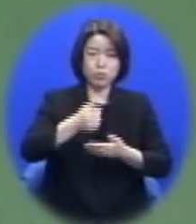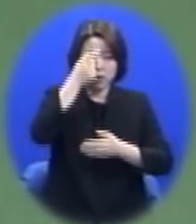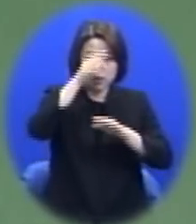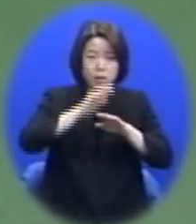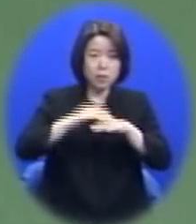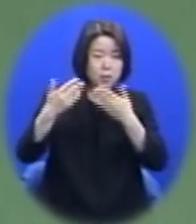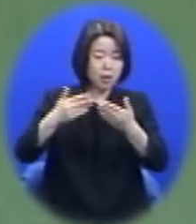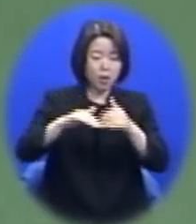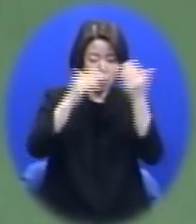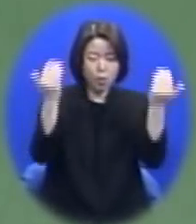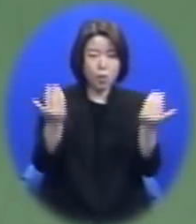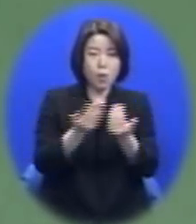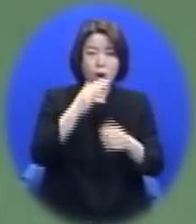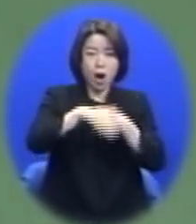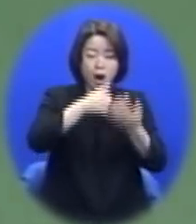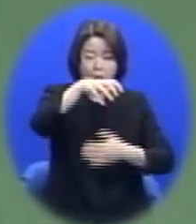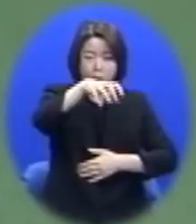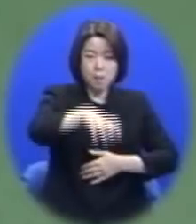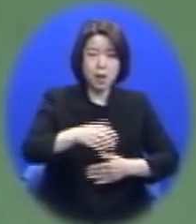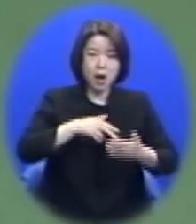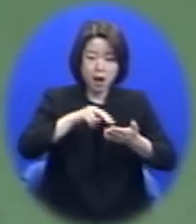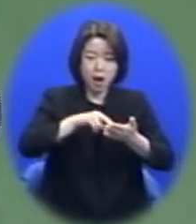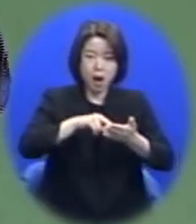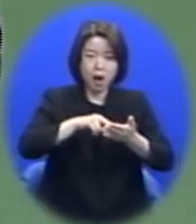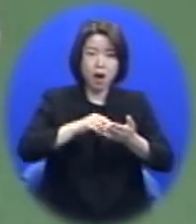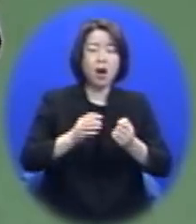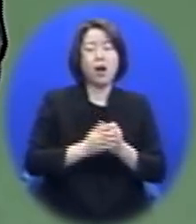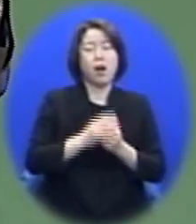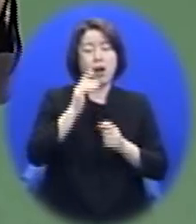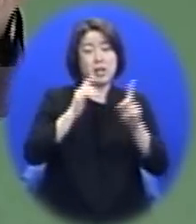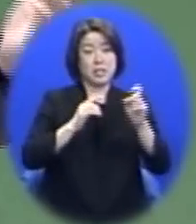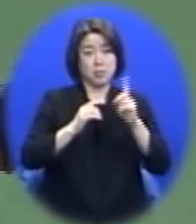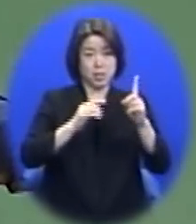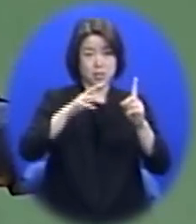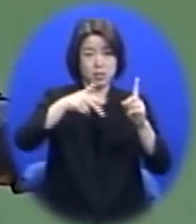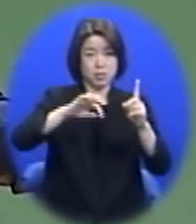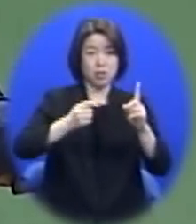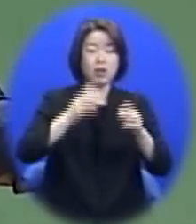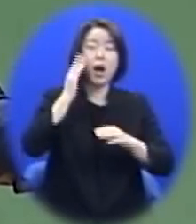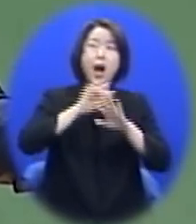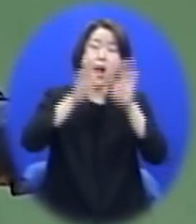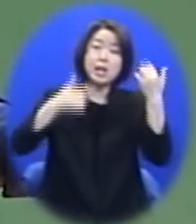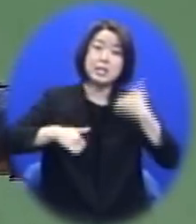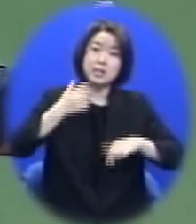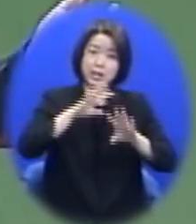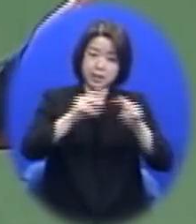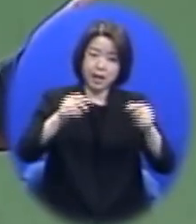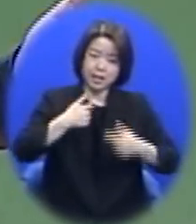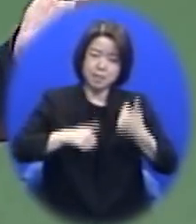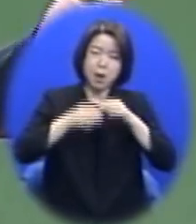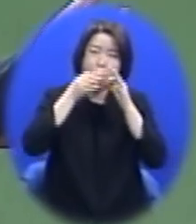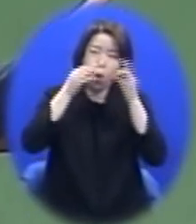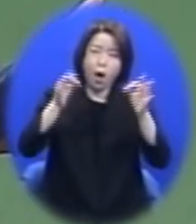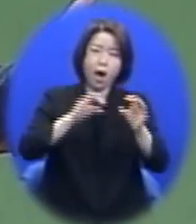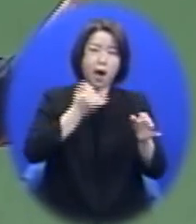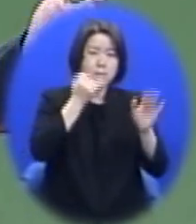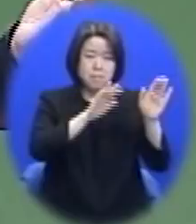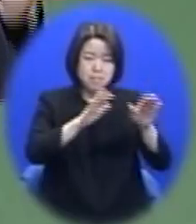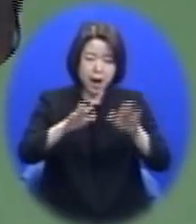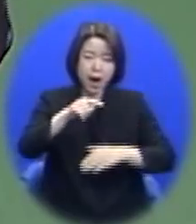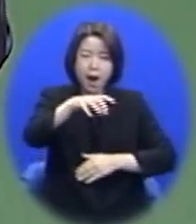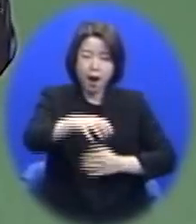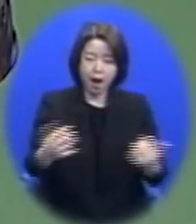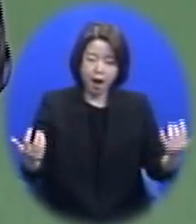떨어라 그렇게 권합니다. 10절, 12절에서는 하늘은 즐거워하고 땅은 기뻐 외치며 바다와 거기에 가득 찬 것들도